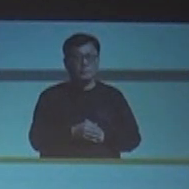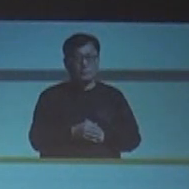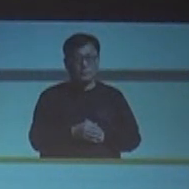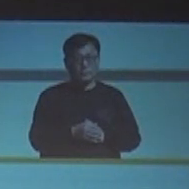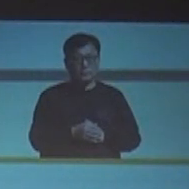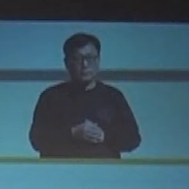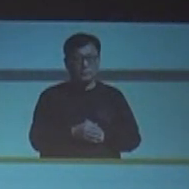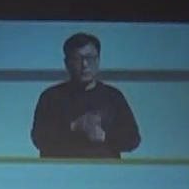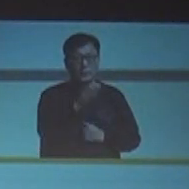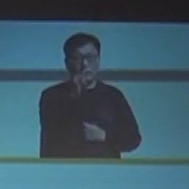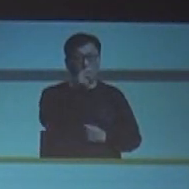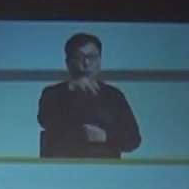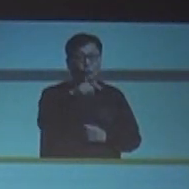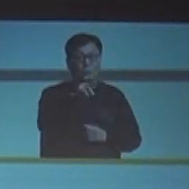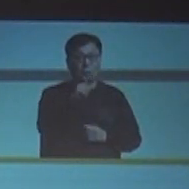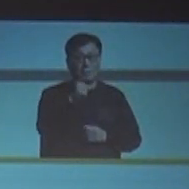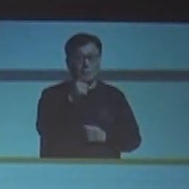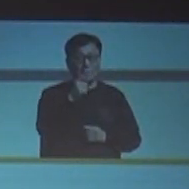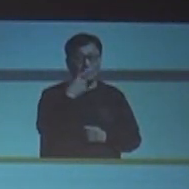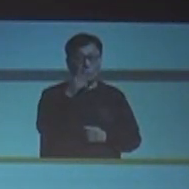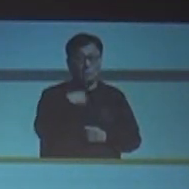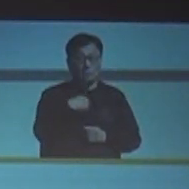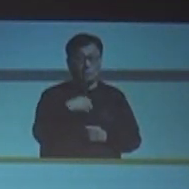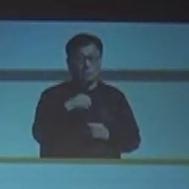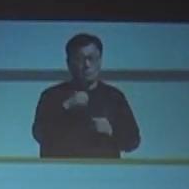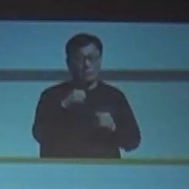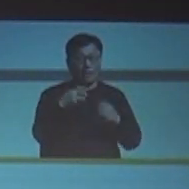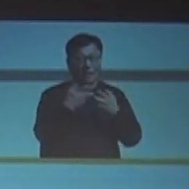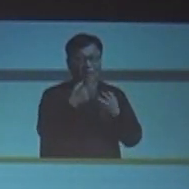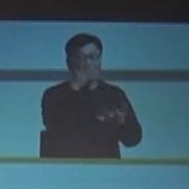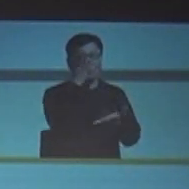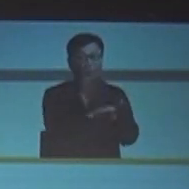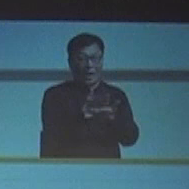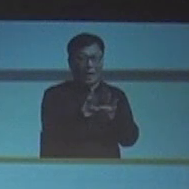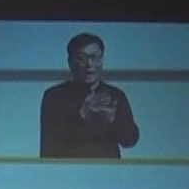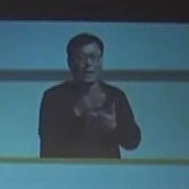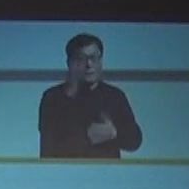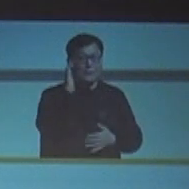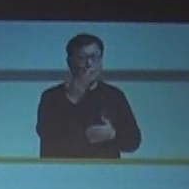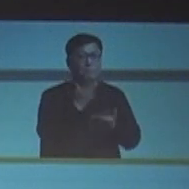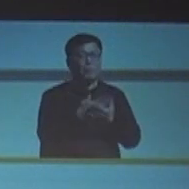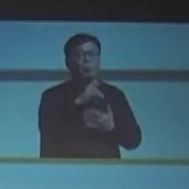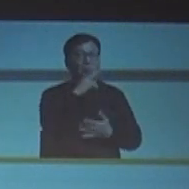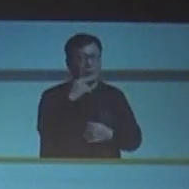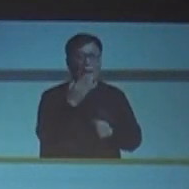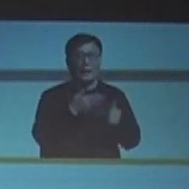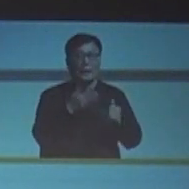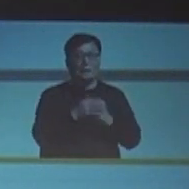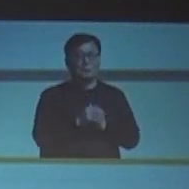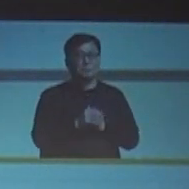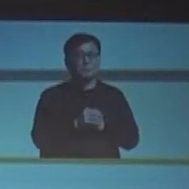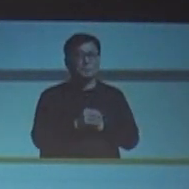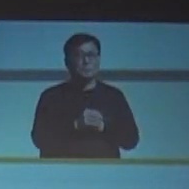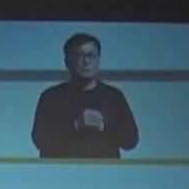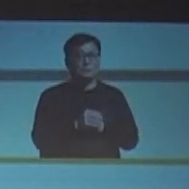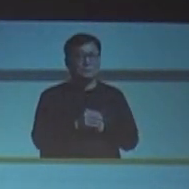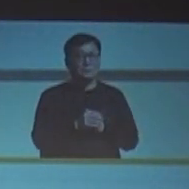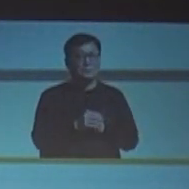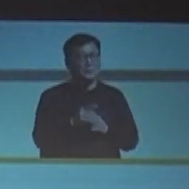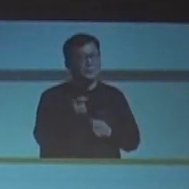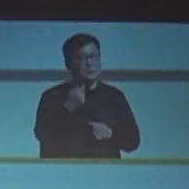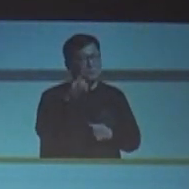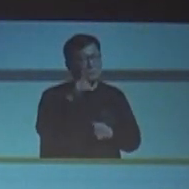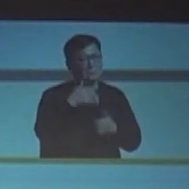이초장 신부님 어른 땡. 네, 긴장하지 마시고 편하게 하세요, 율리야, 라고 했습니다. 네. 네. 네, 오늘 되게 긴장을